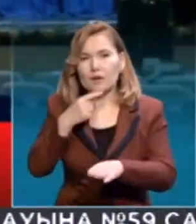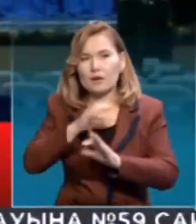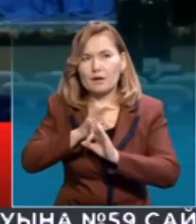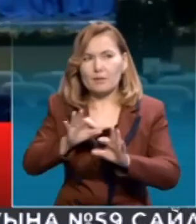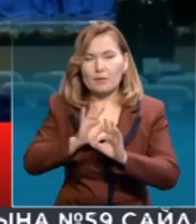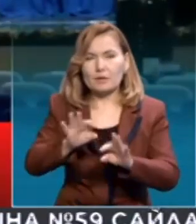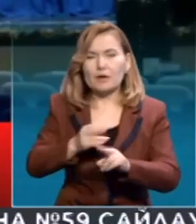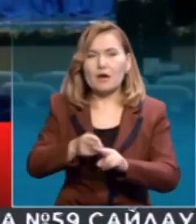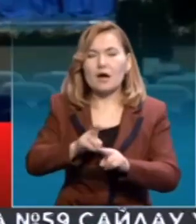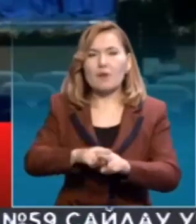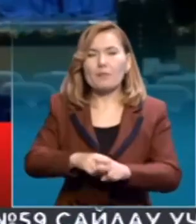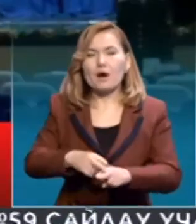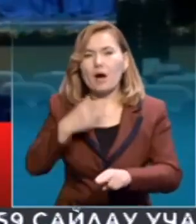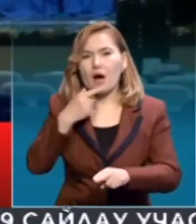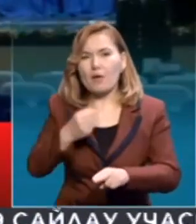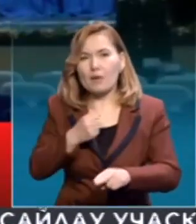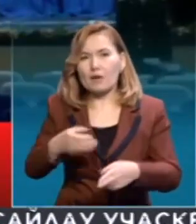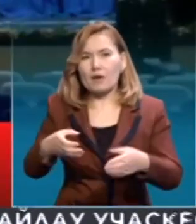Қарулы күштерінің